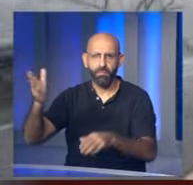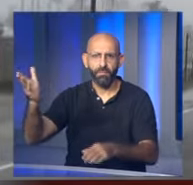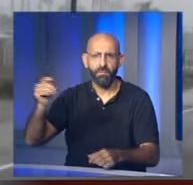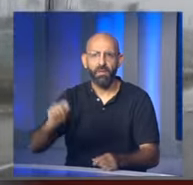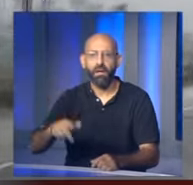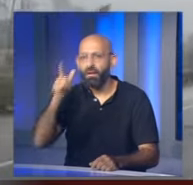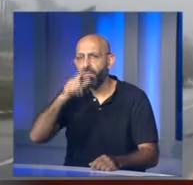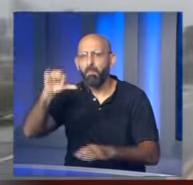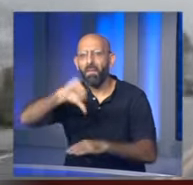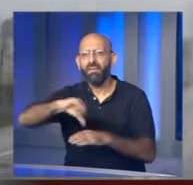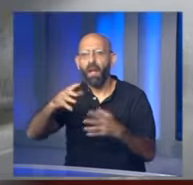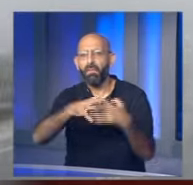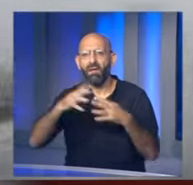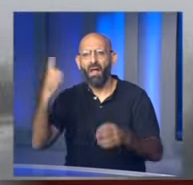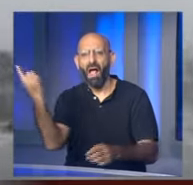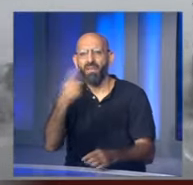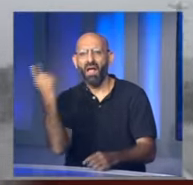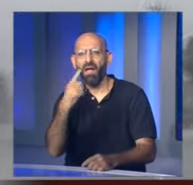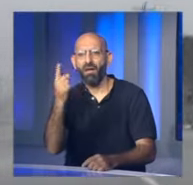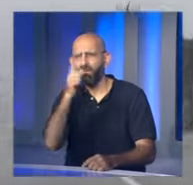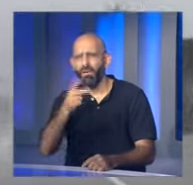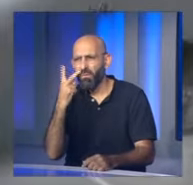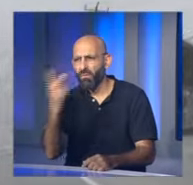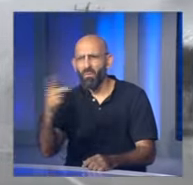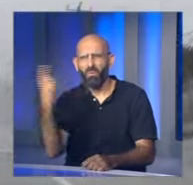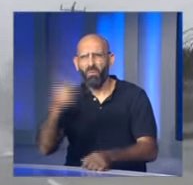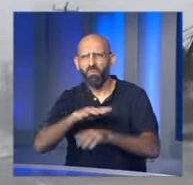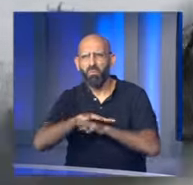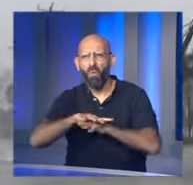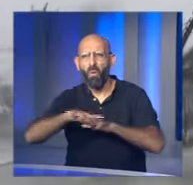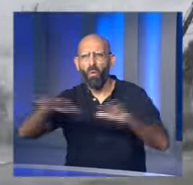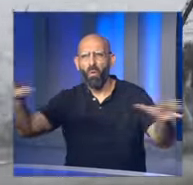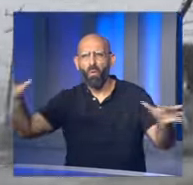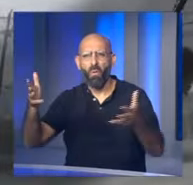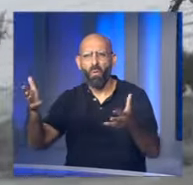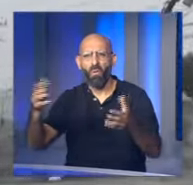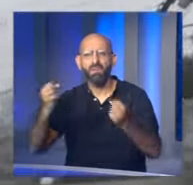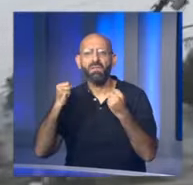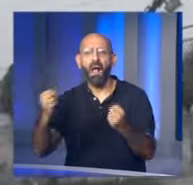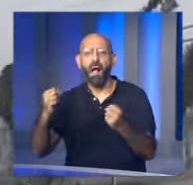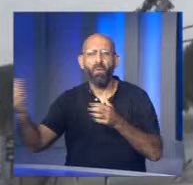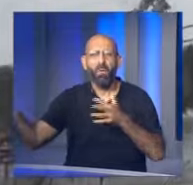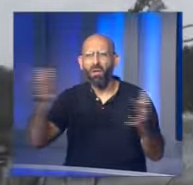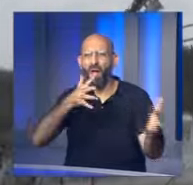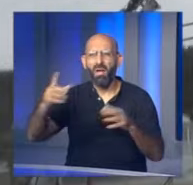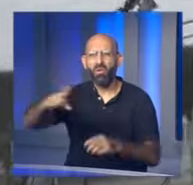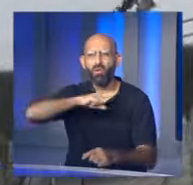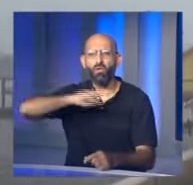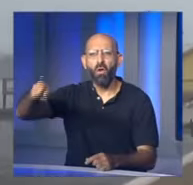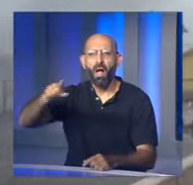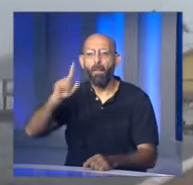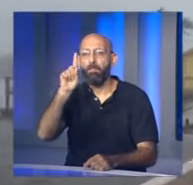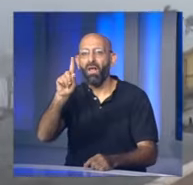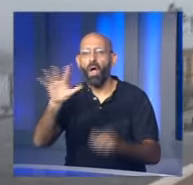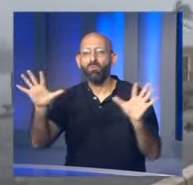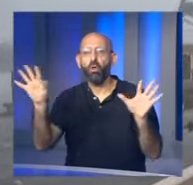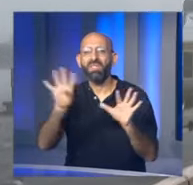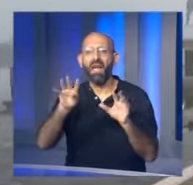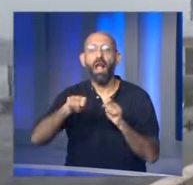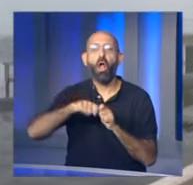شخص وقال المركز الوطني الامريكي للاعاصير ان الاعصار هبط على اليابسه كاعصار من الفئه الثالثه وكان مصحوبا